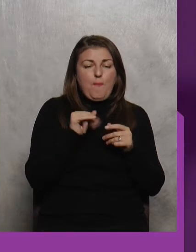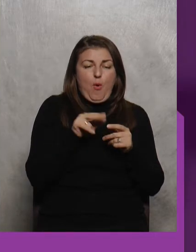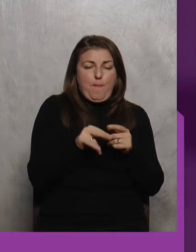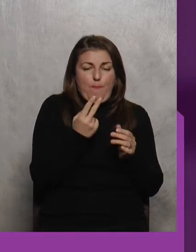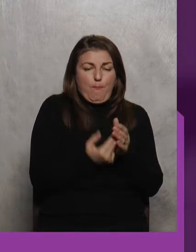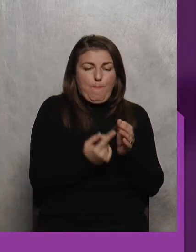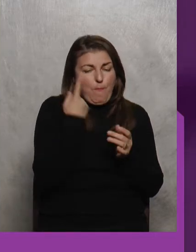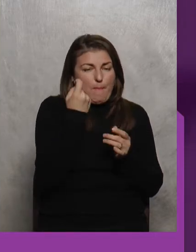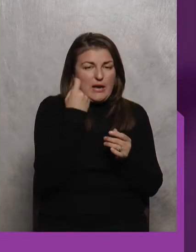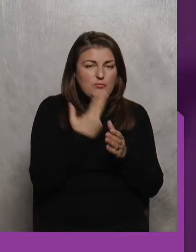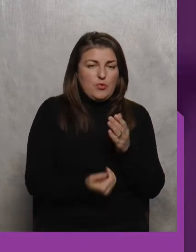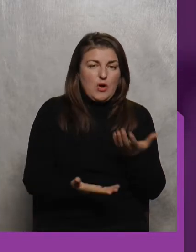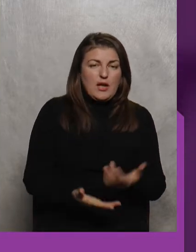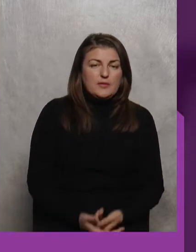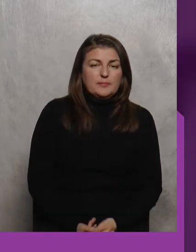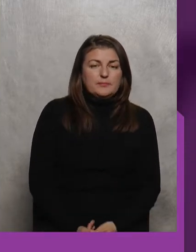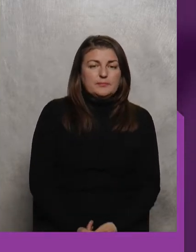попередженням.